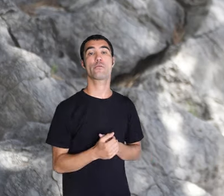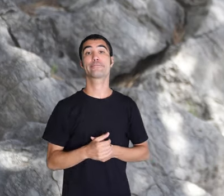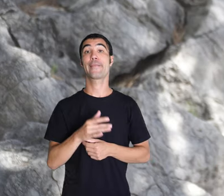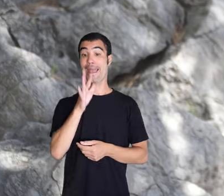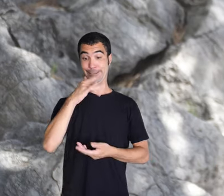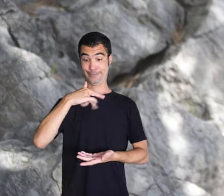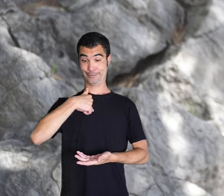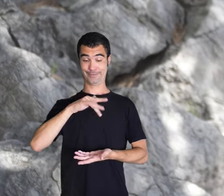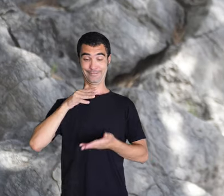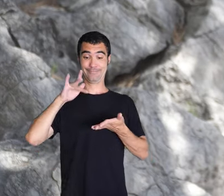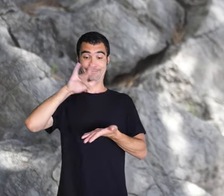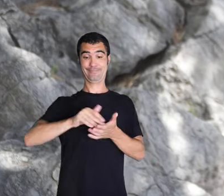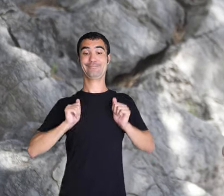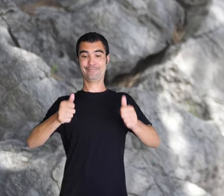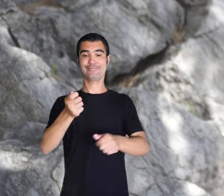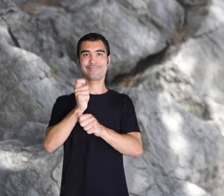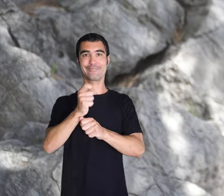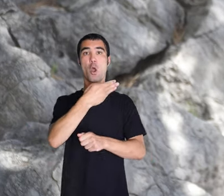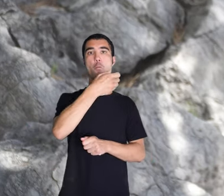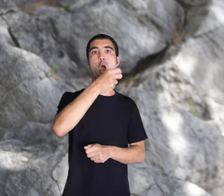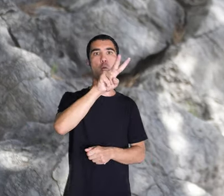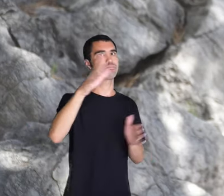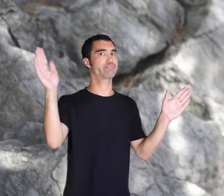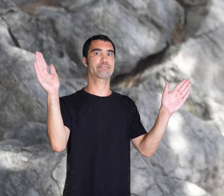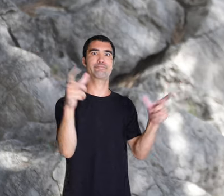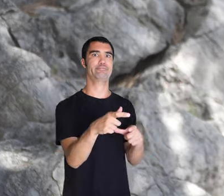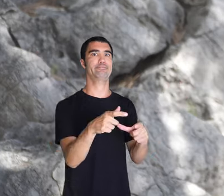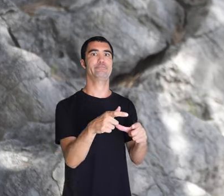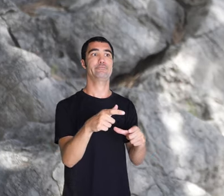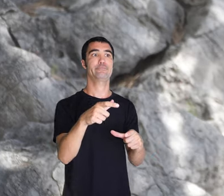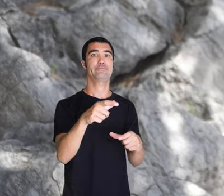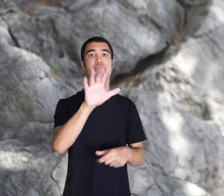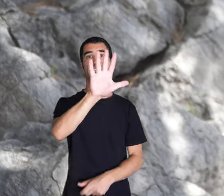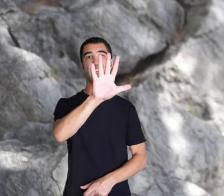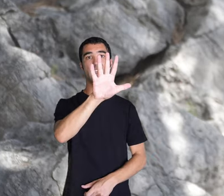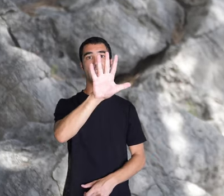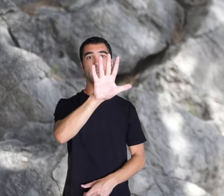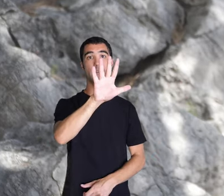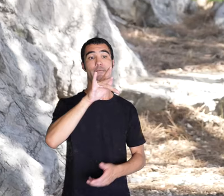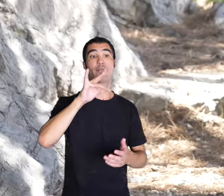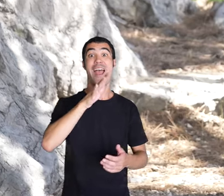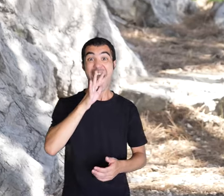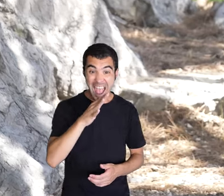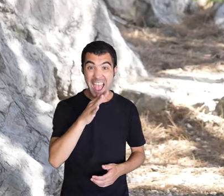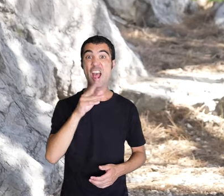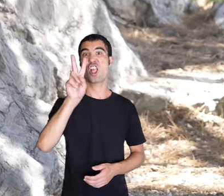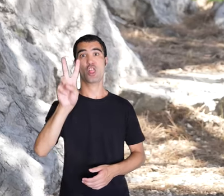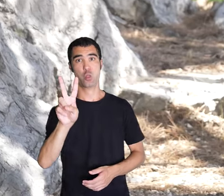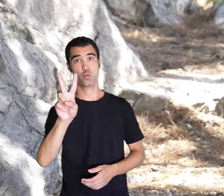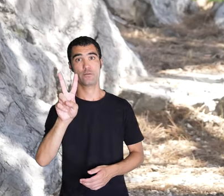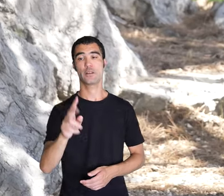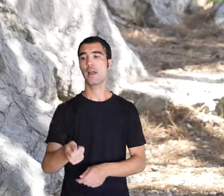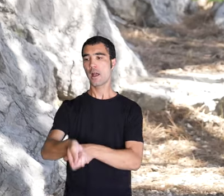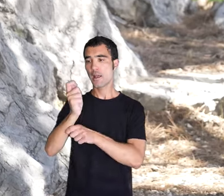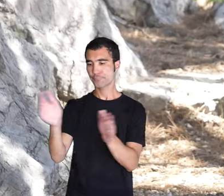i quan jo vaig començar a pescar, les barques de bou sí que ha baixat, n'hi havia 5, ara n'hi ha 2.